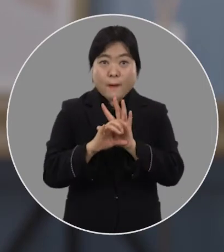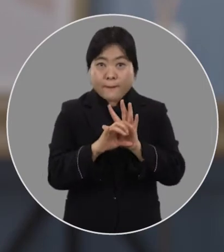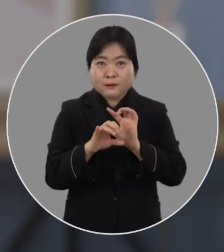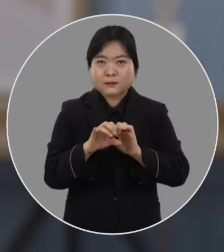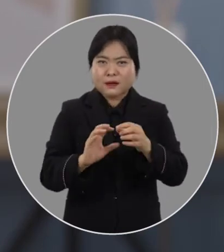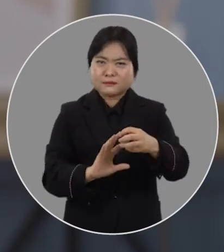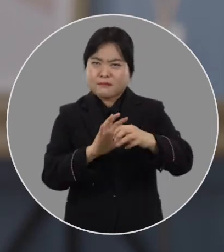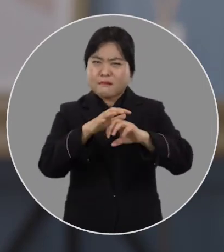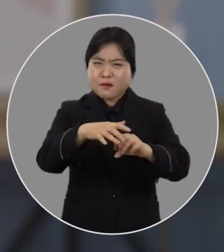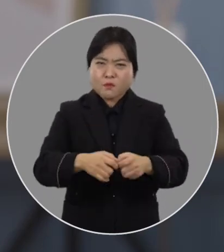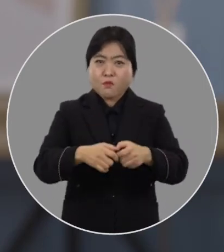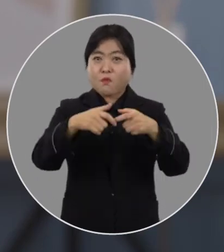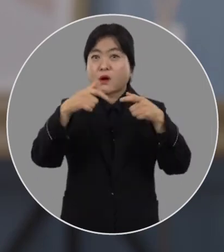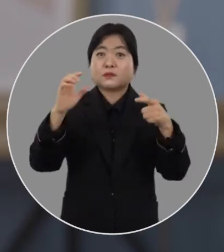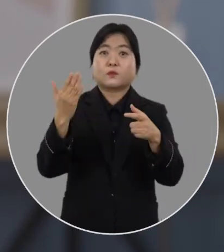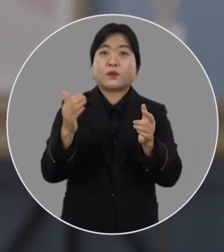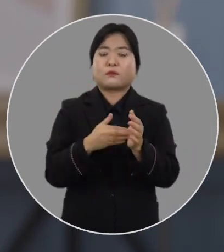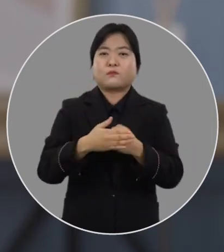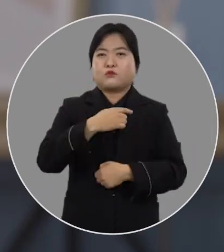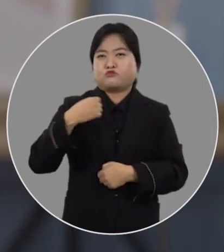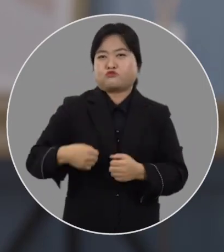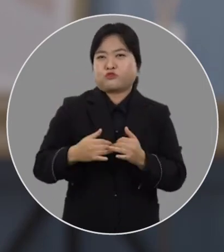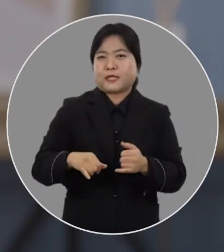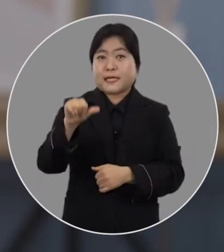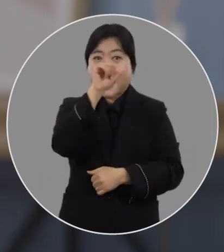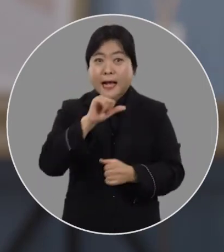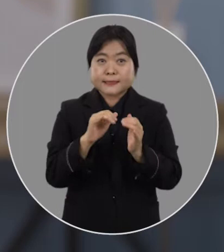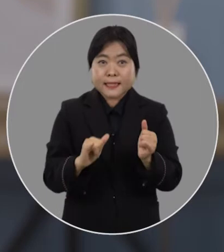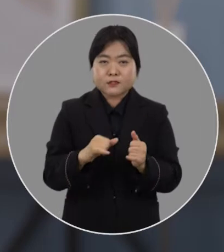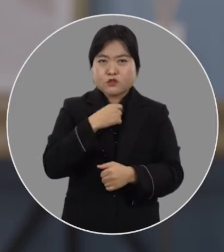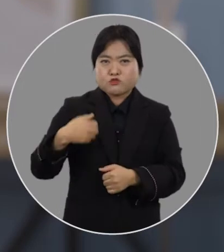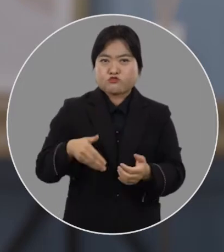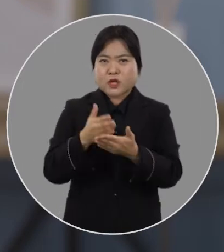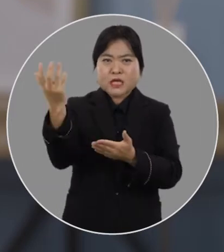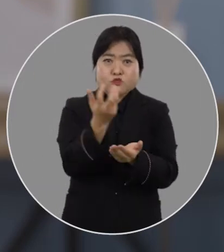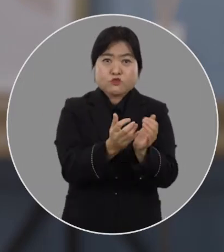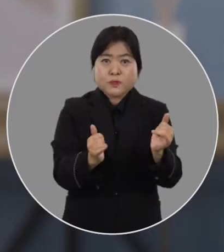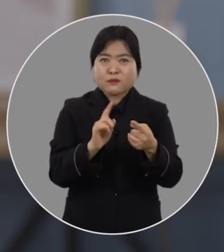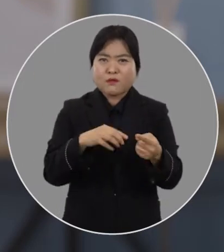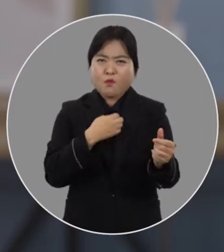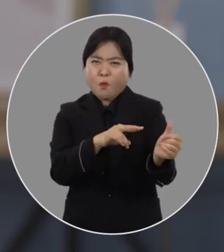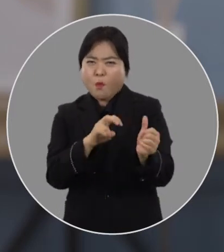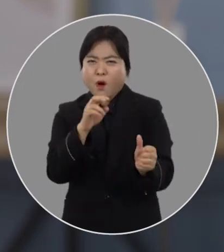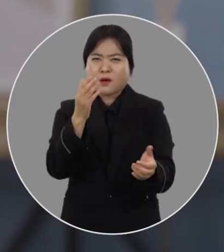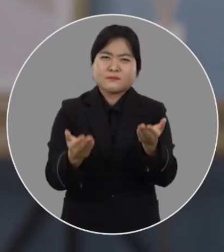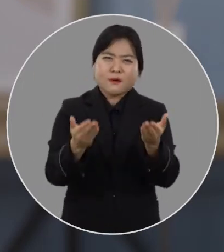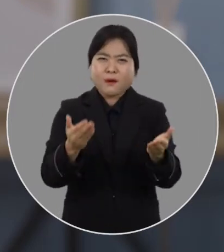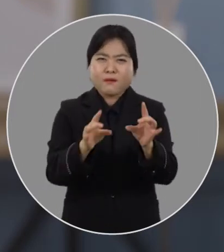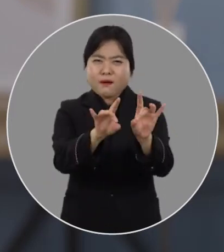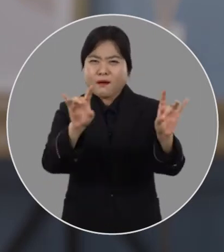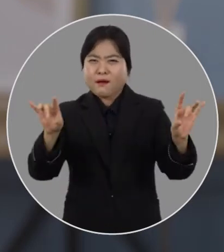바이러스가 전 세계로 확산하면서 중국인, 아시아인, 중국계 이주민에 대한 혐오 차별이